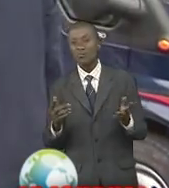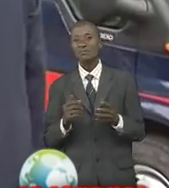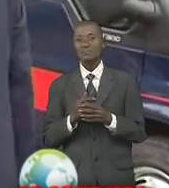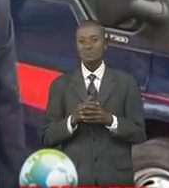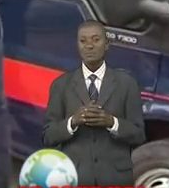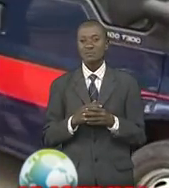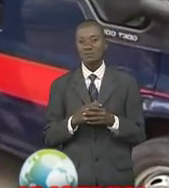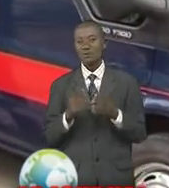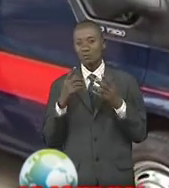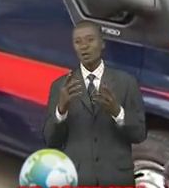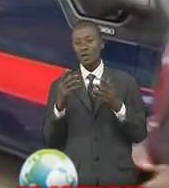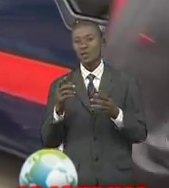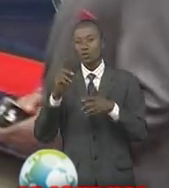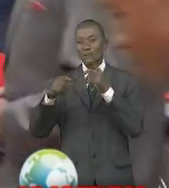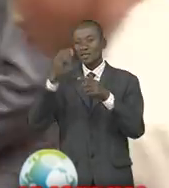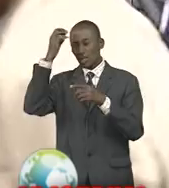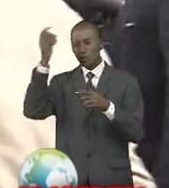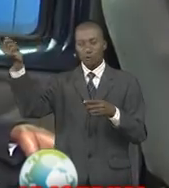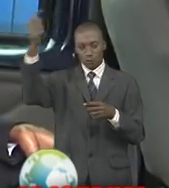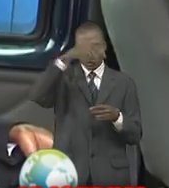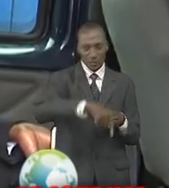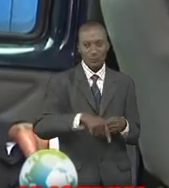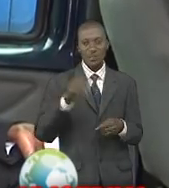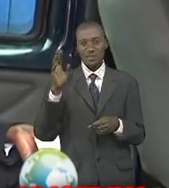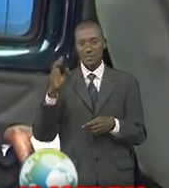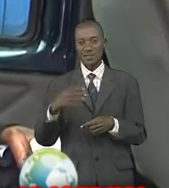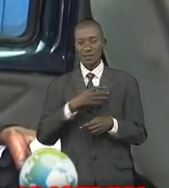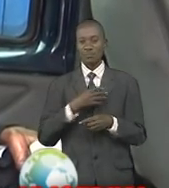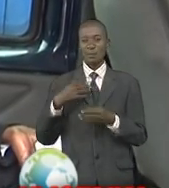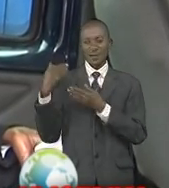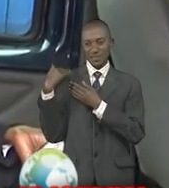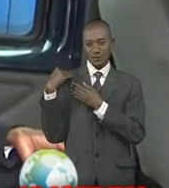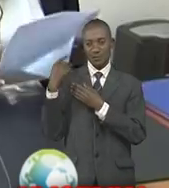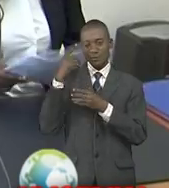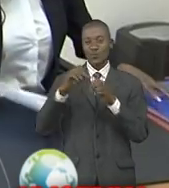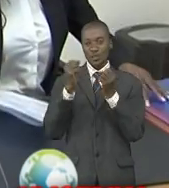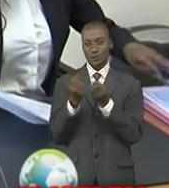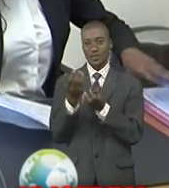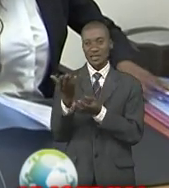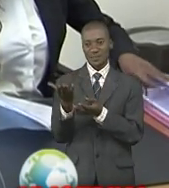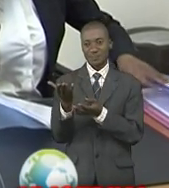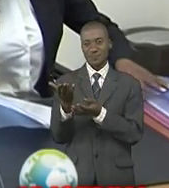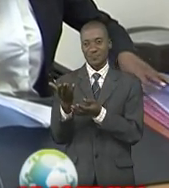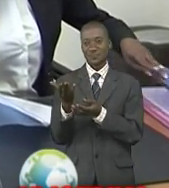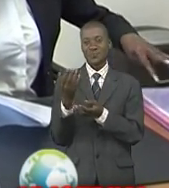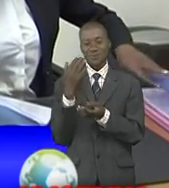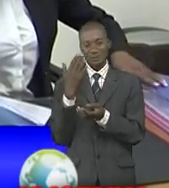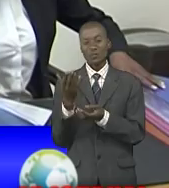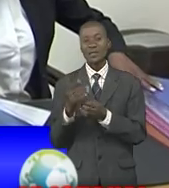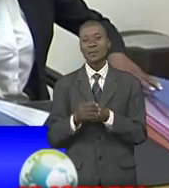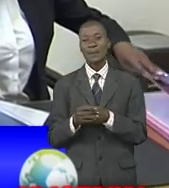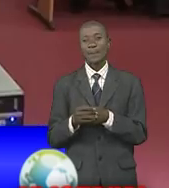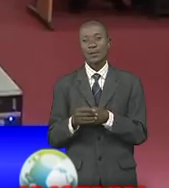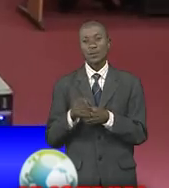depuis l'embarquement en Europe jusqu'à l'arrivée à Kinshasa. Elle est aussi responsable de la Socagen, société agricole et industrie